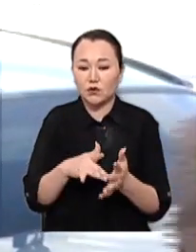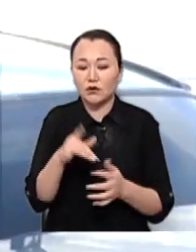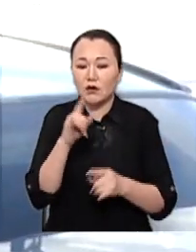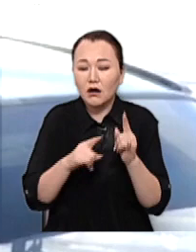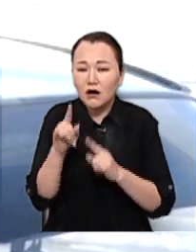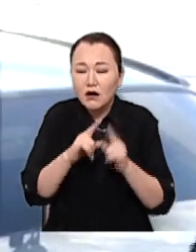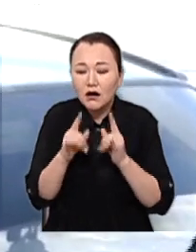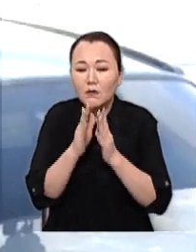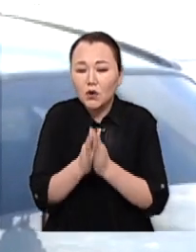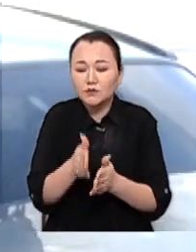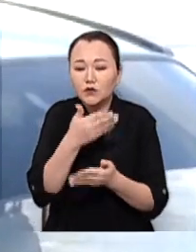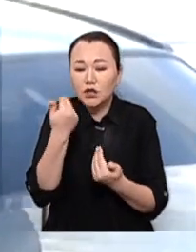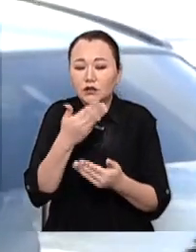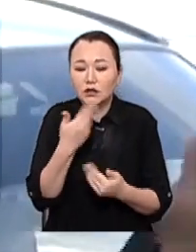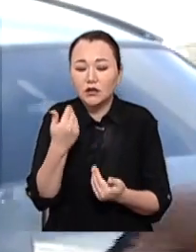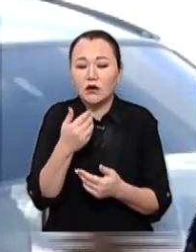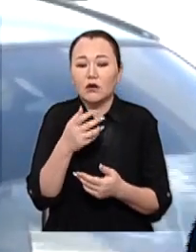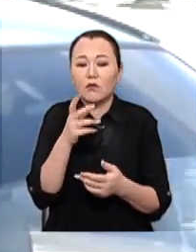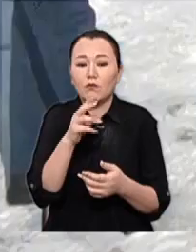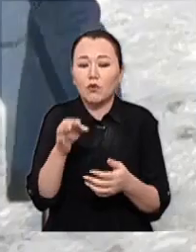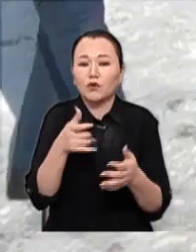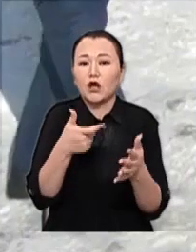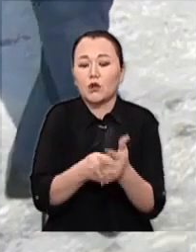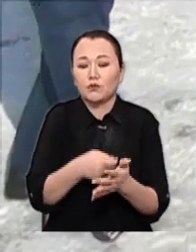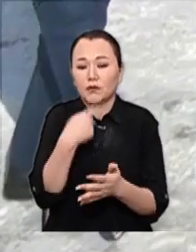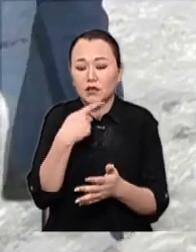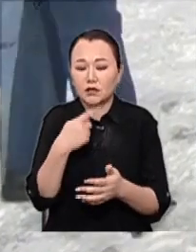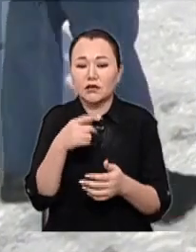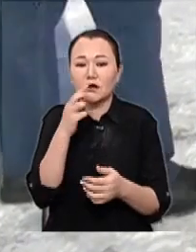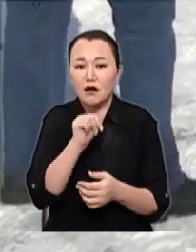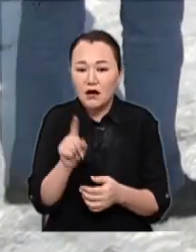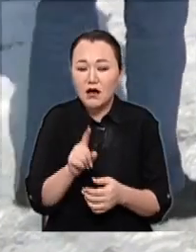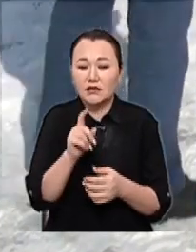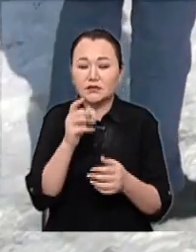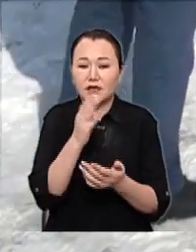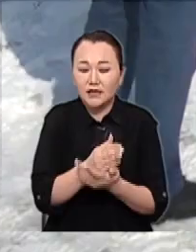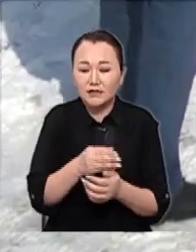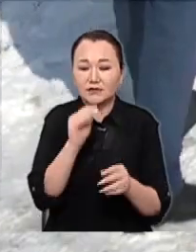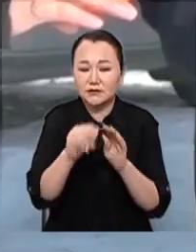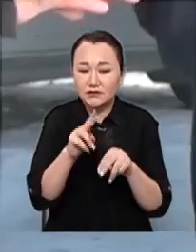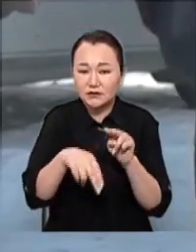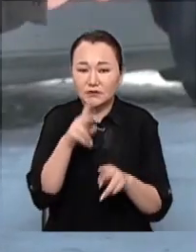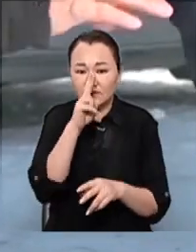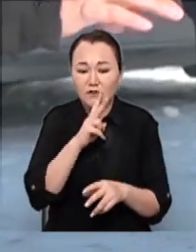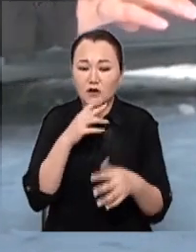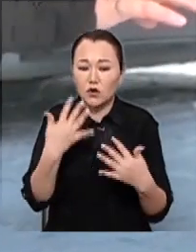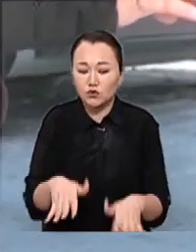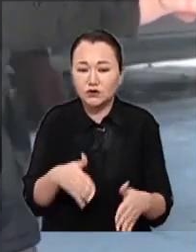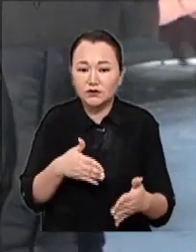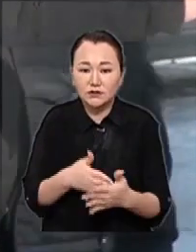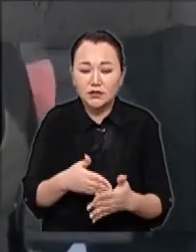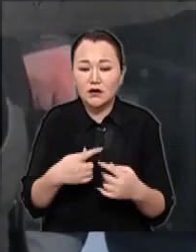жатып уже жоқ патолон деп атады. Газы сарқылған бекеттердің берекеті қашқанына 2 ай болған. Тығырыққа